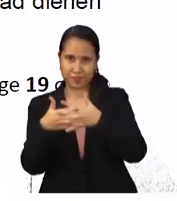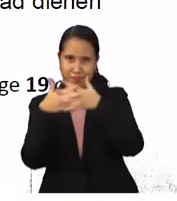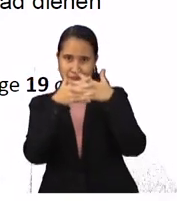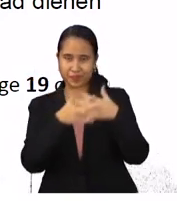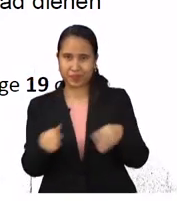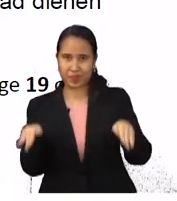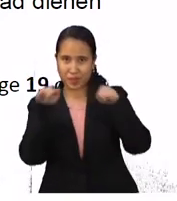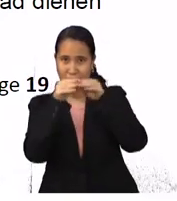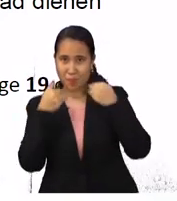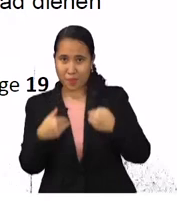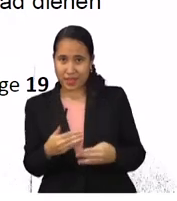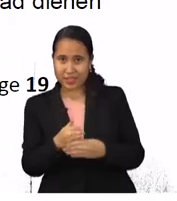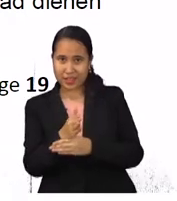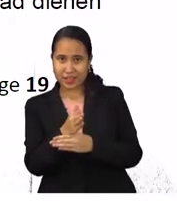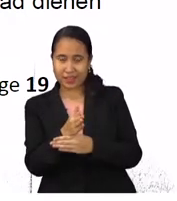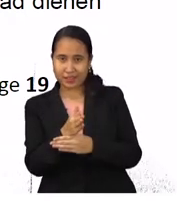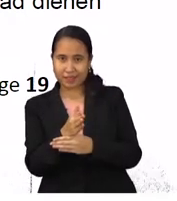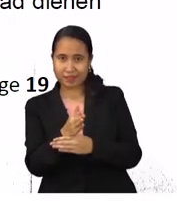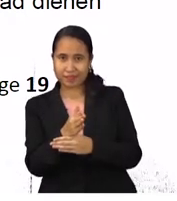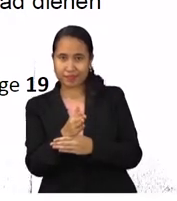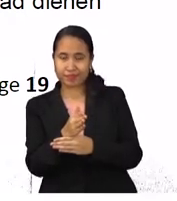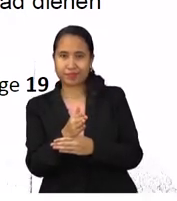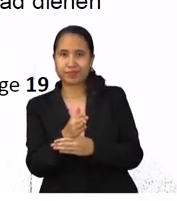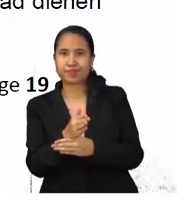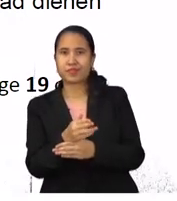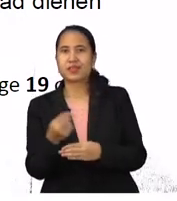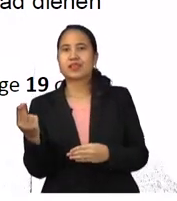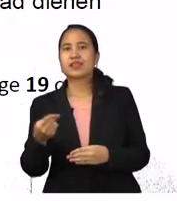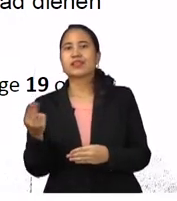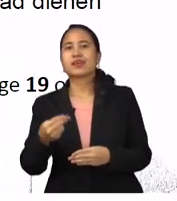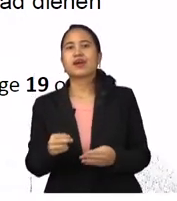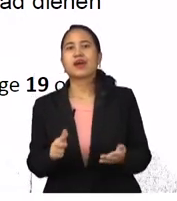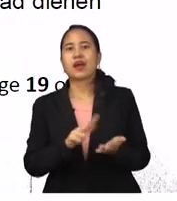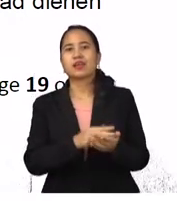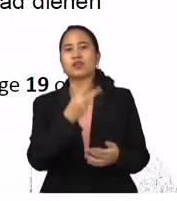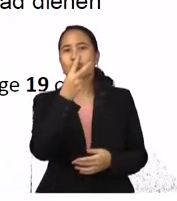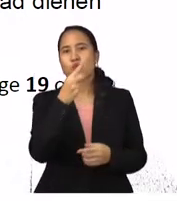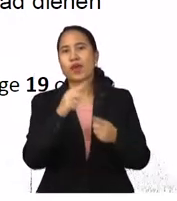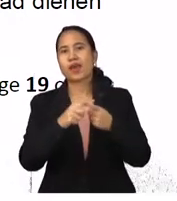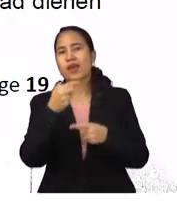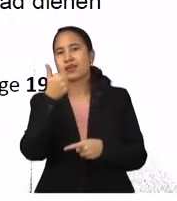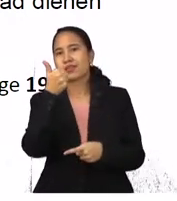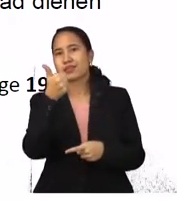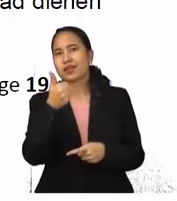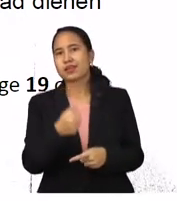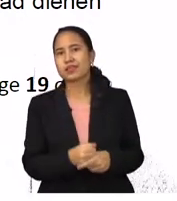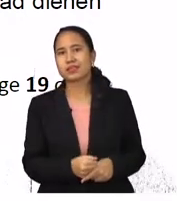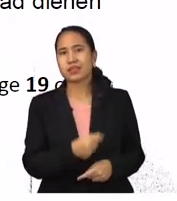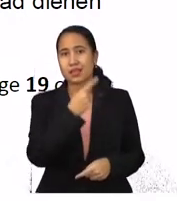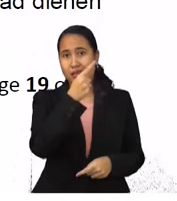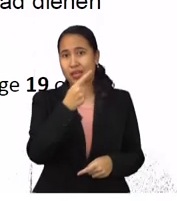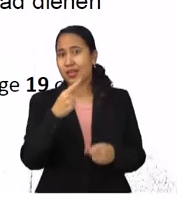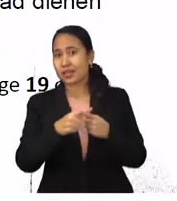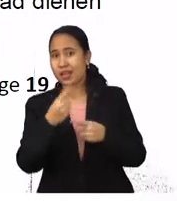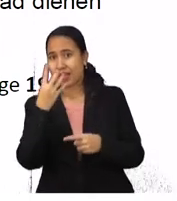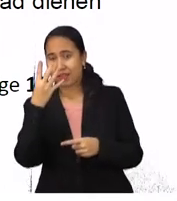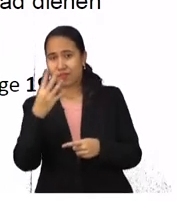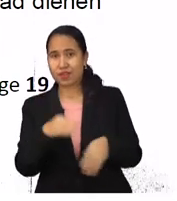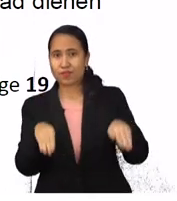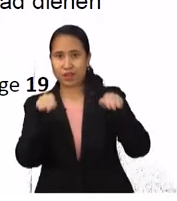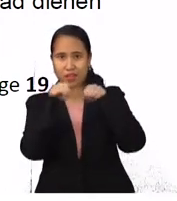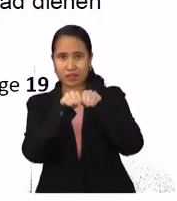van de Mens, in relatie tot de artikelen 2 en 6 en de artikelen 1 en 4 van vermelde